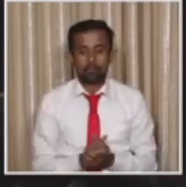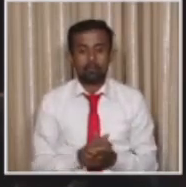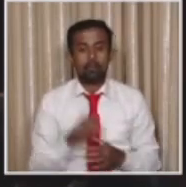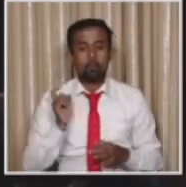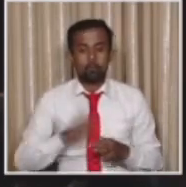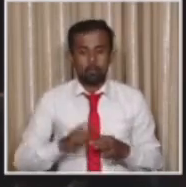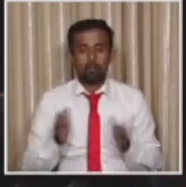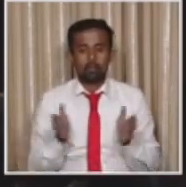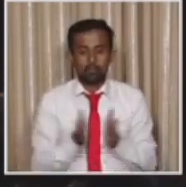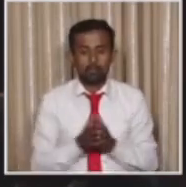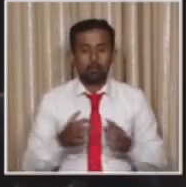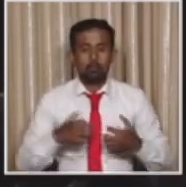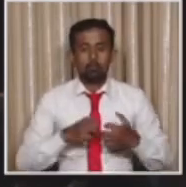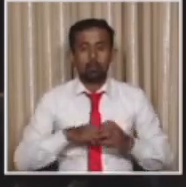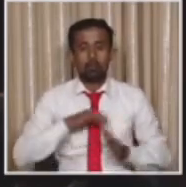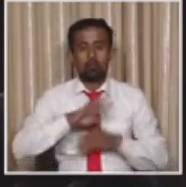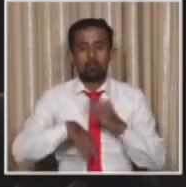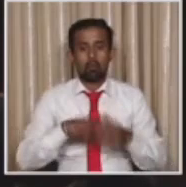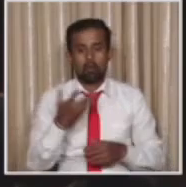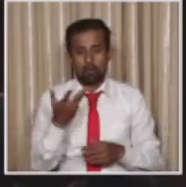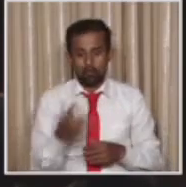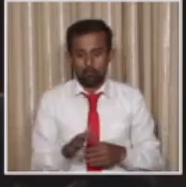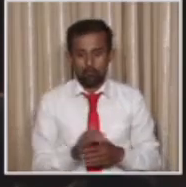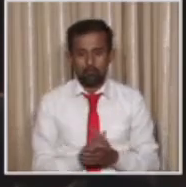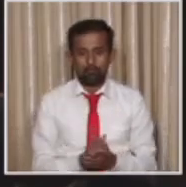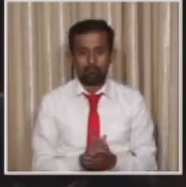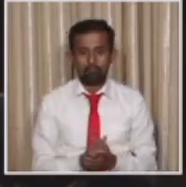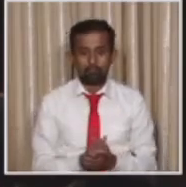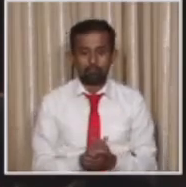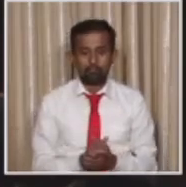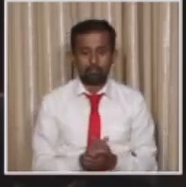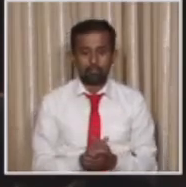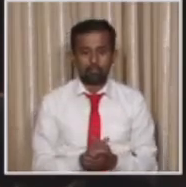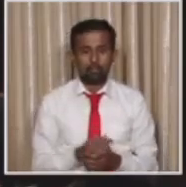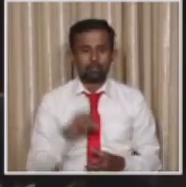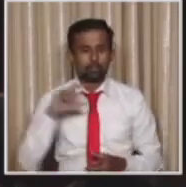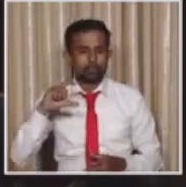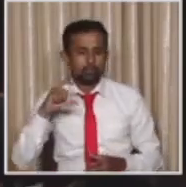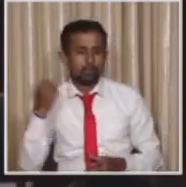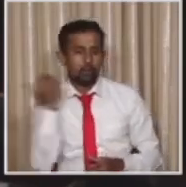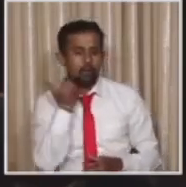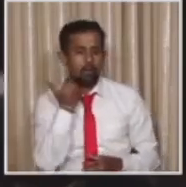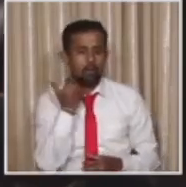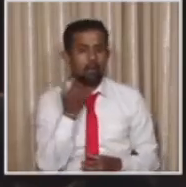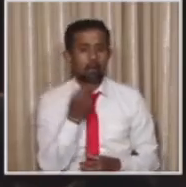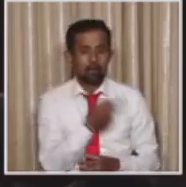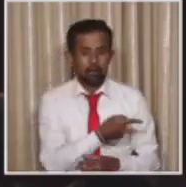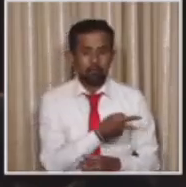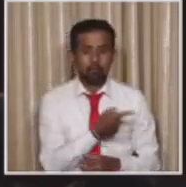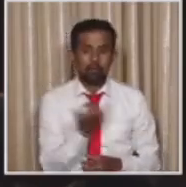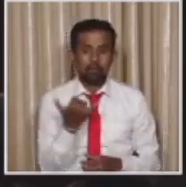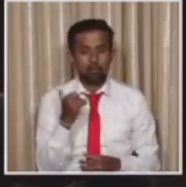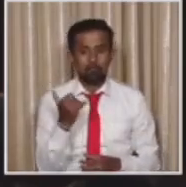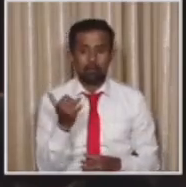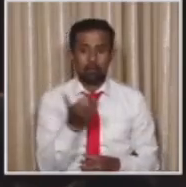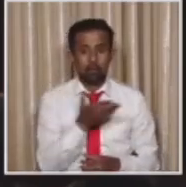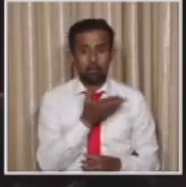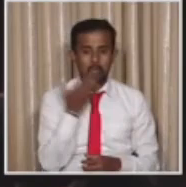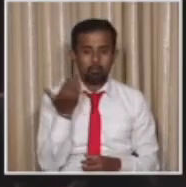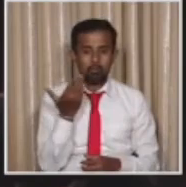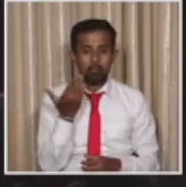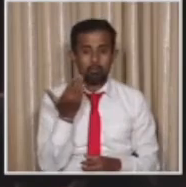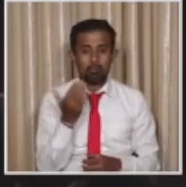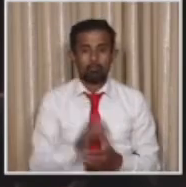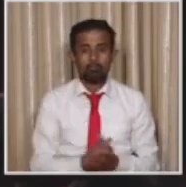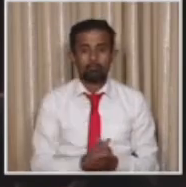ප්‍රශ්නයත් එක්ක තමයි අද මේ අර්බුදය හැදිලා තිබෙන්නේ. අත වශයෙන් මේ පිළිකා රෝග හැදෙන්න පවා මේක හේතු වෙනවයි කියලා